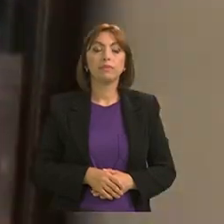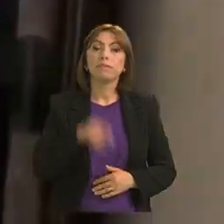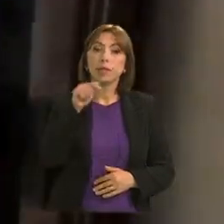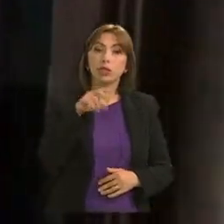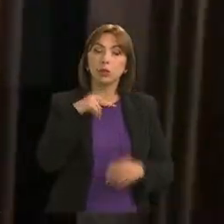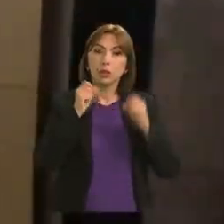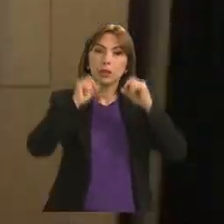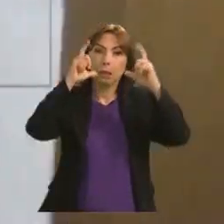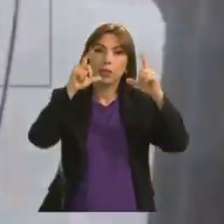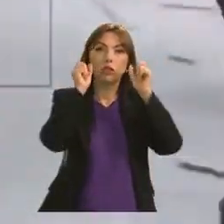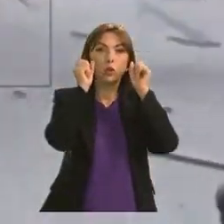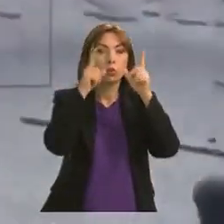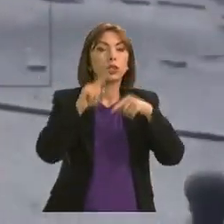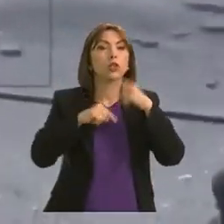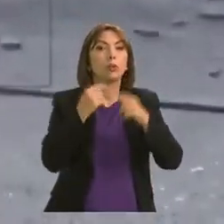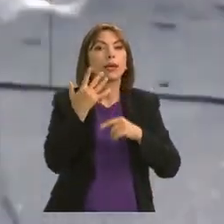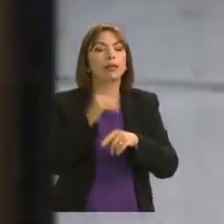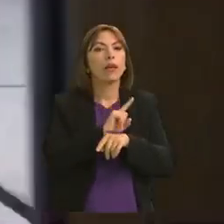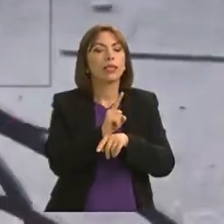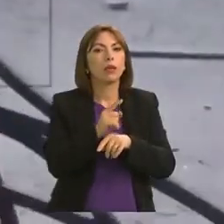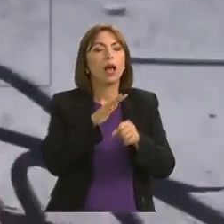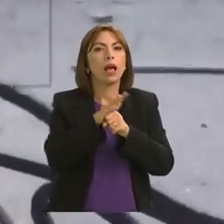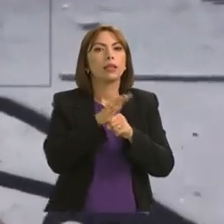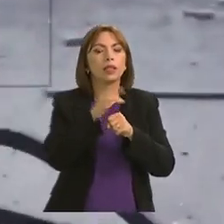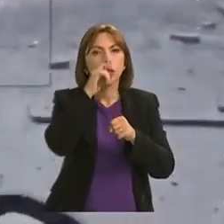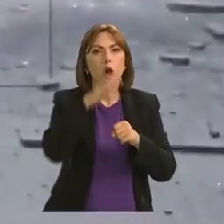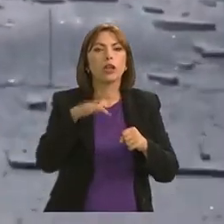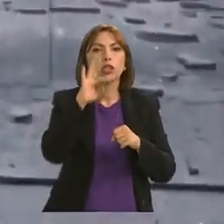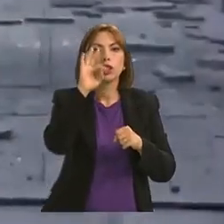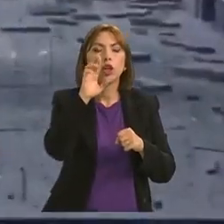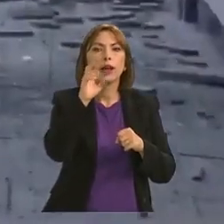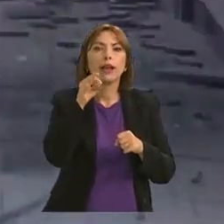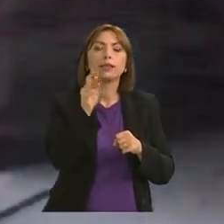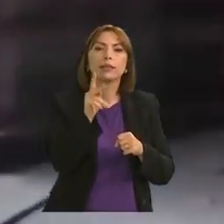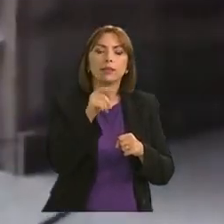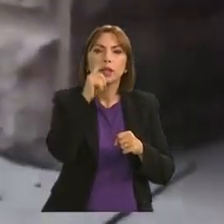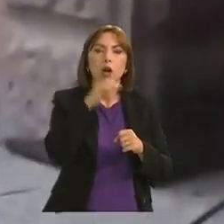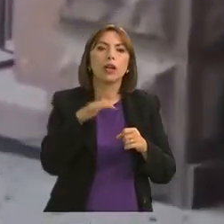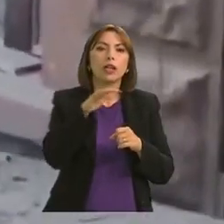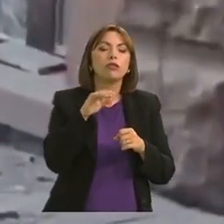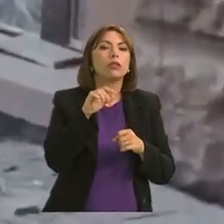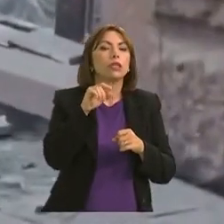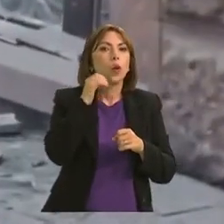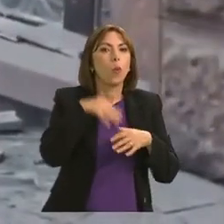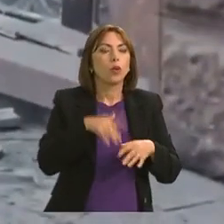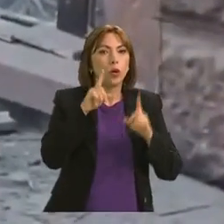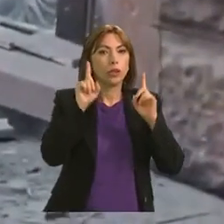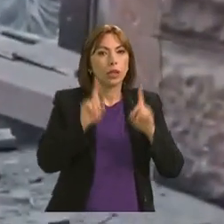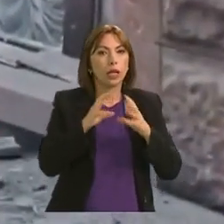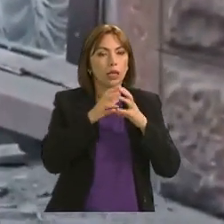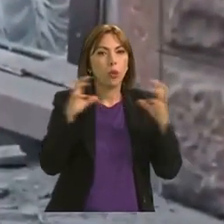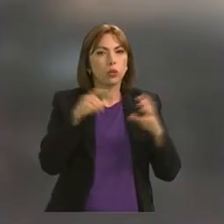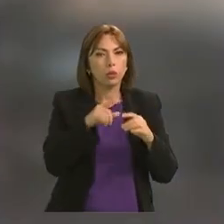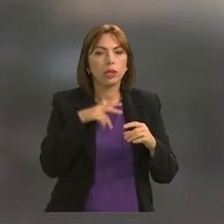Acestea sunt imaginile surprinse după doar câteva secunde de la atacul din orașul Toretsk din estul Ucrainei. O stație de autobuz în care erau oameni a